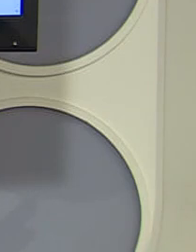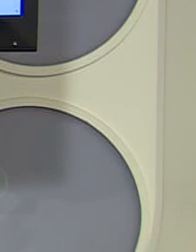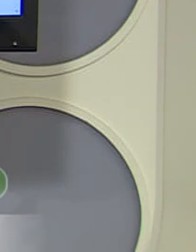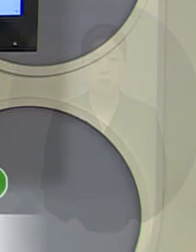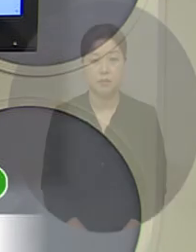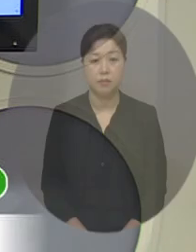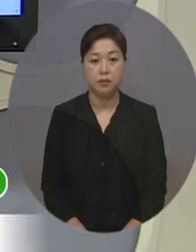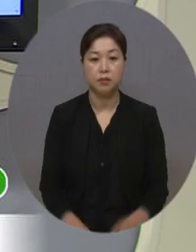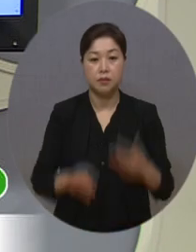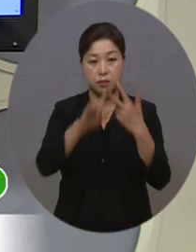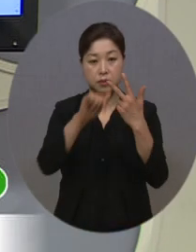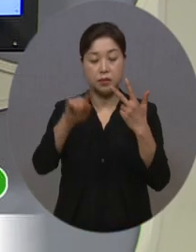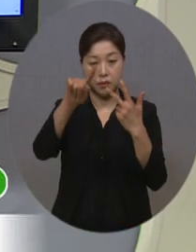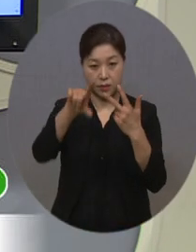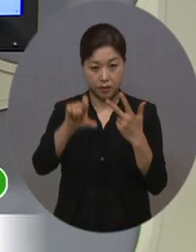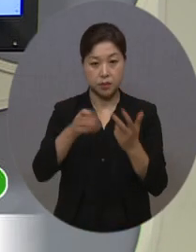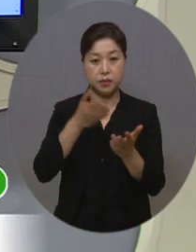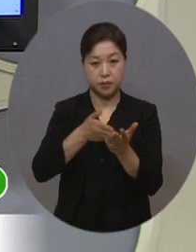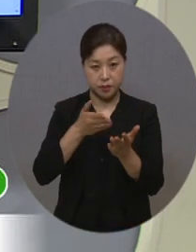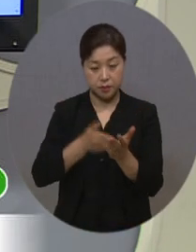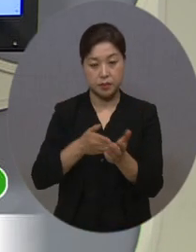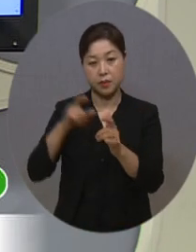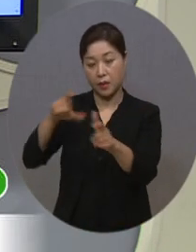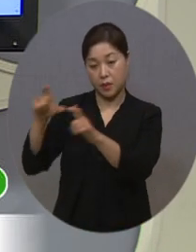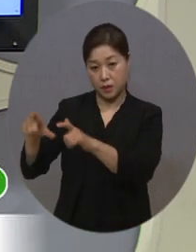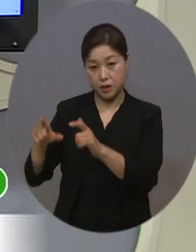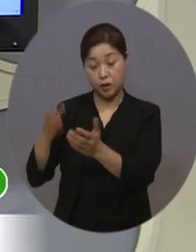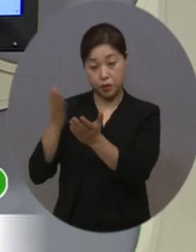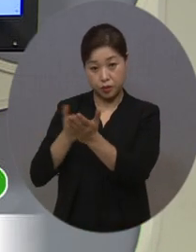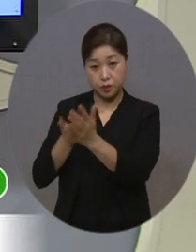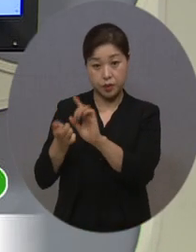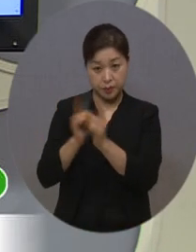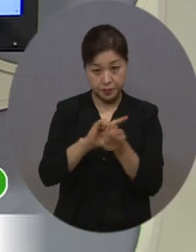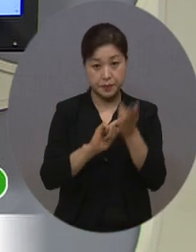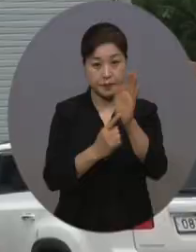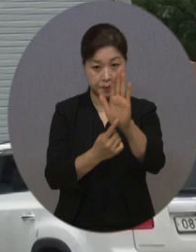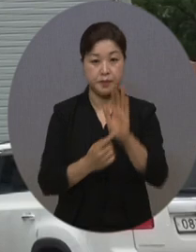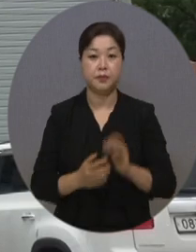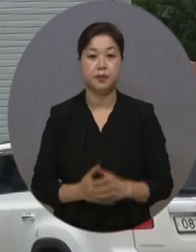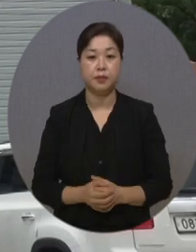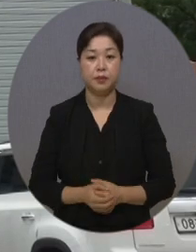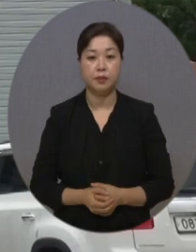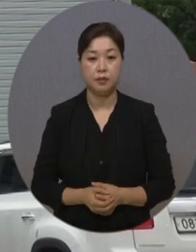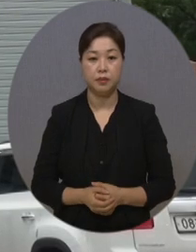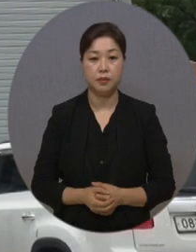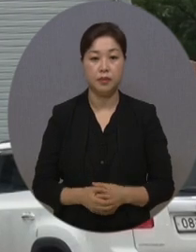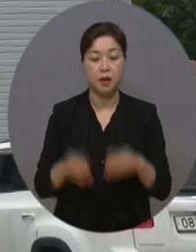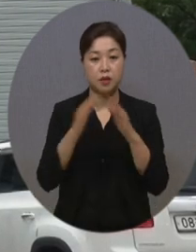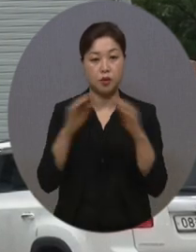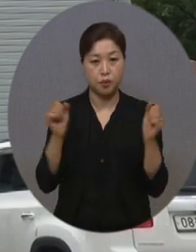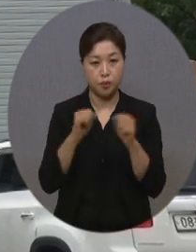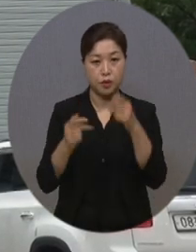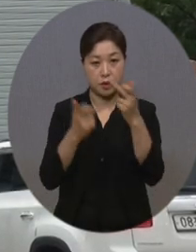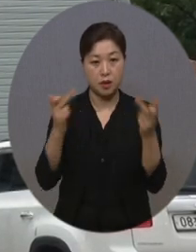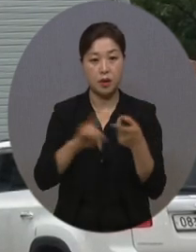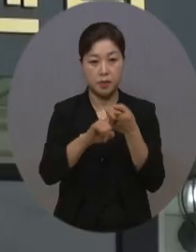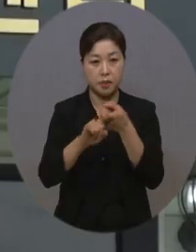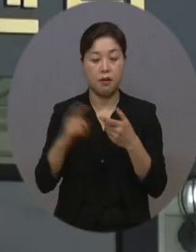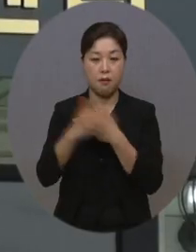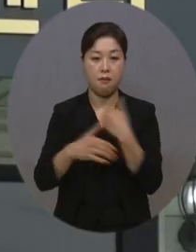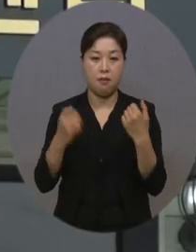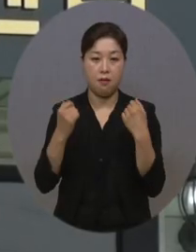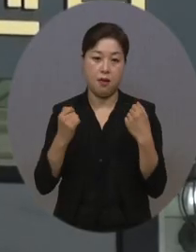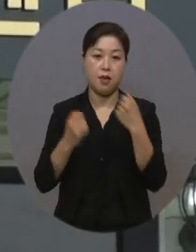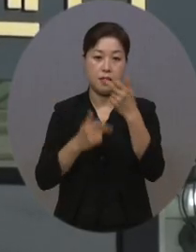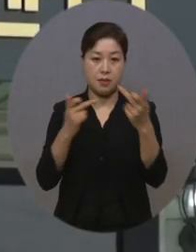7월 15일 목요일 만만한 루스는 지역 네트워크 소식으로 함께 합니다 정복 산하 몇명이 건강한 사냥